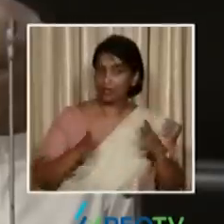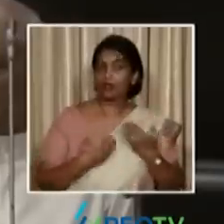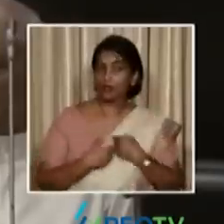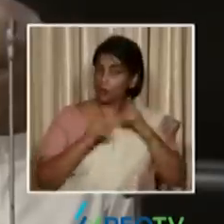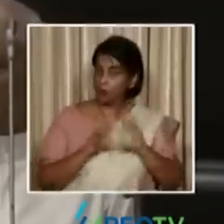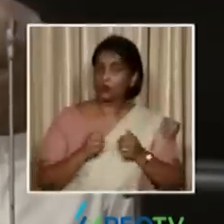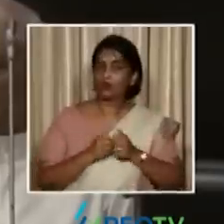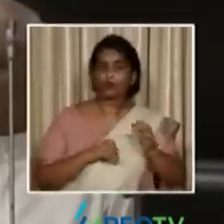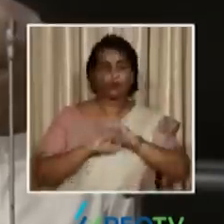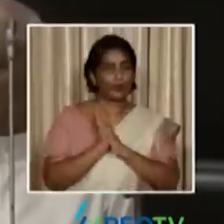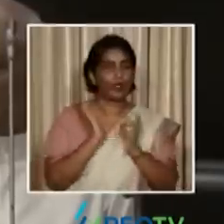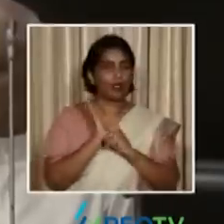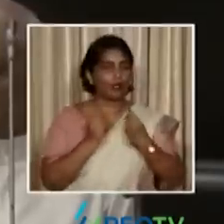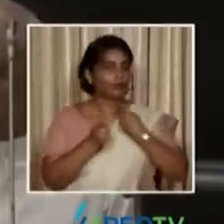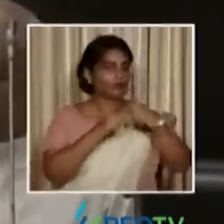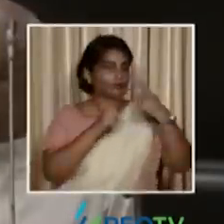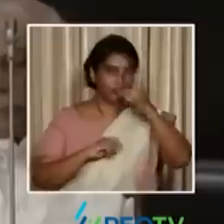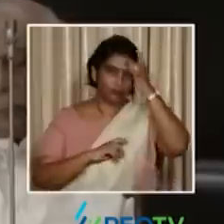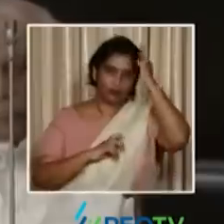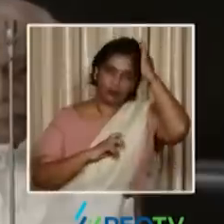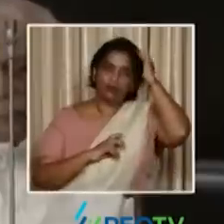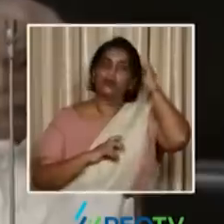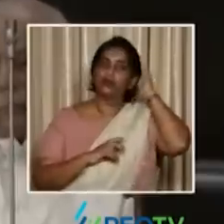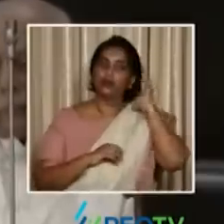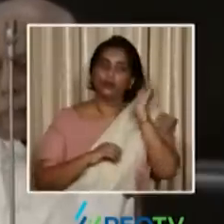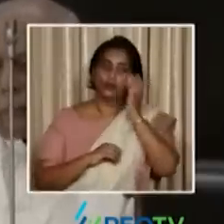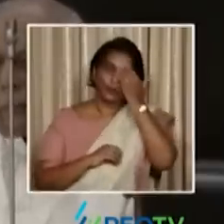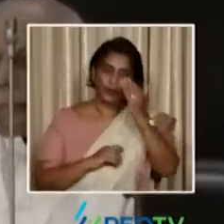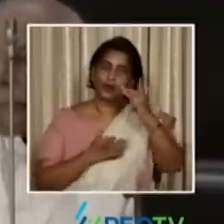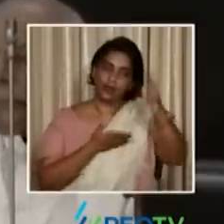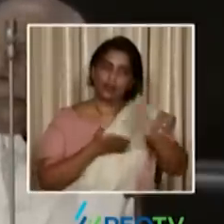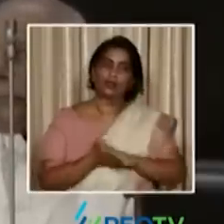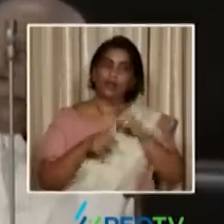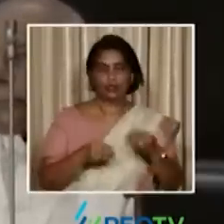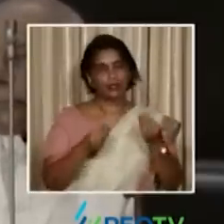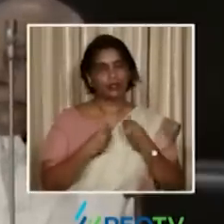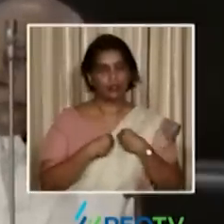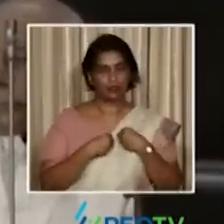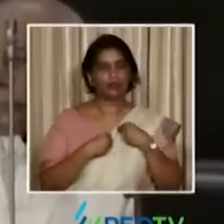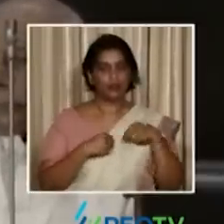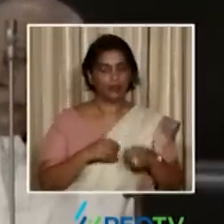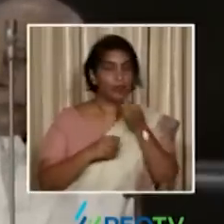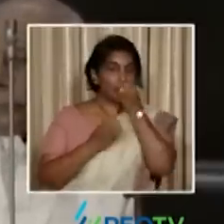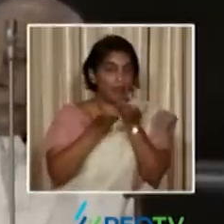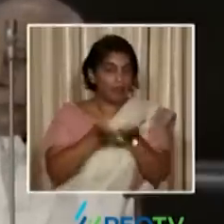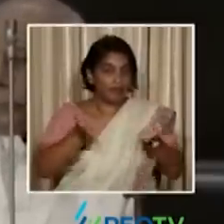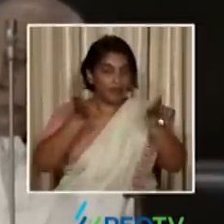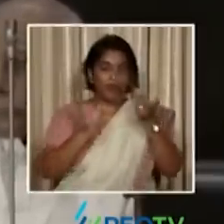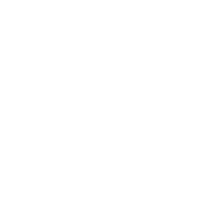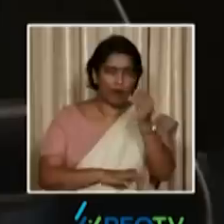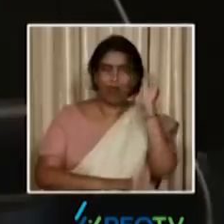මෙතෙක් ගෙන ඇති සියලු ණය ගෙවා අවසන් කළ යුතුයි. කරුණාකර ඔබේ සහය දැන්වත් ලබා දෙන්න. මේ මල්වට්ටිය අපි